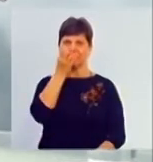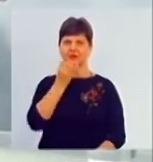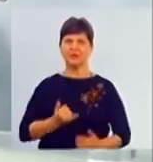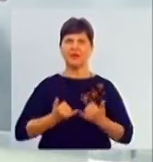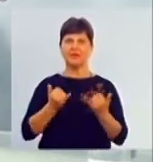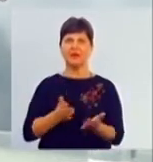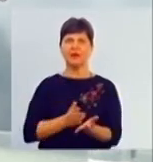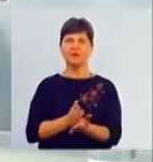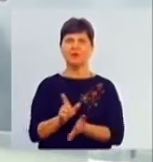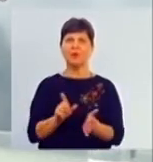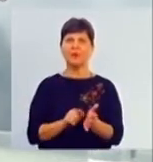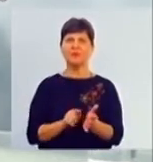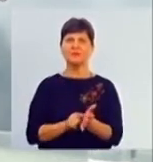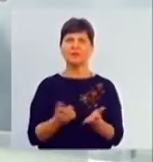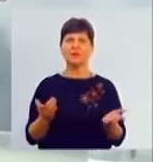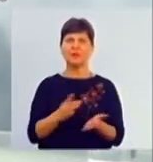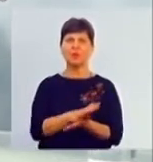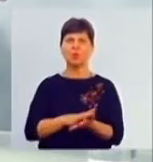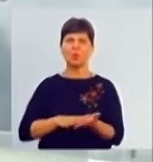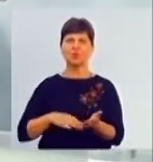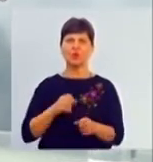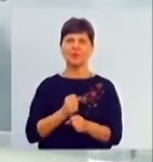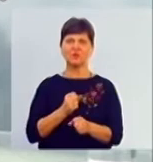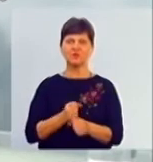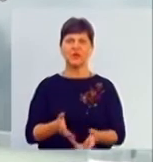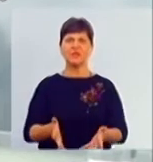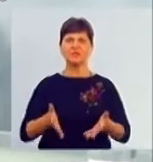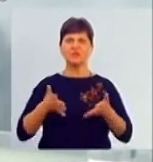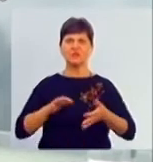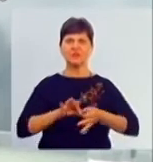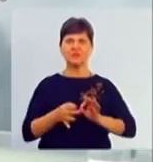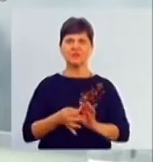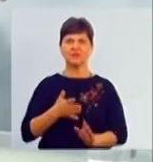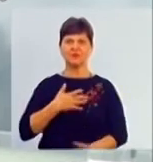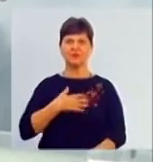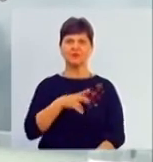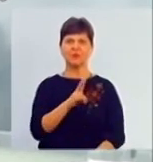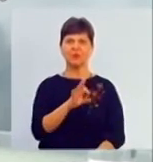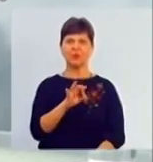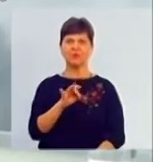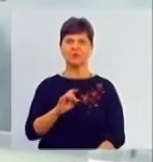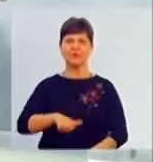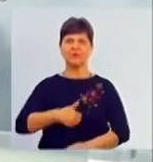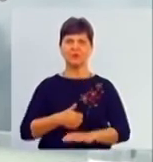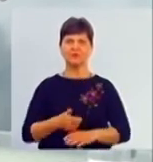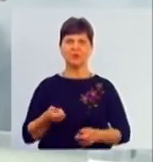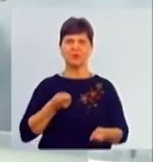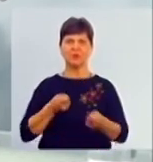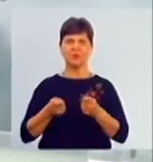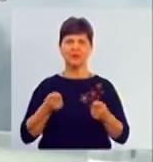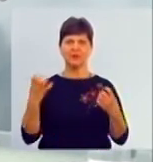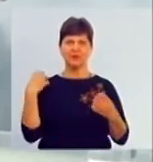котрі продовжують працювати. Деталі з'ясувати нам допоможе Олена Корчака, начальник головного управління Пенсійного фонду України